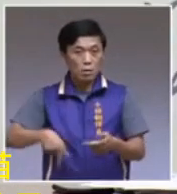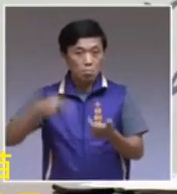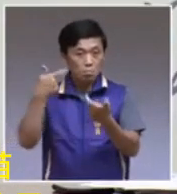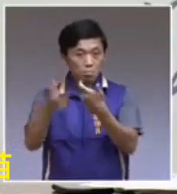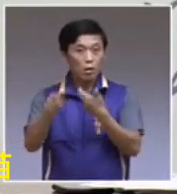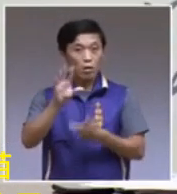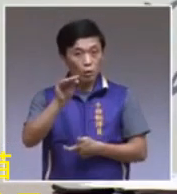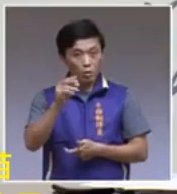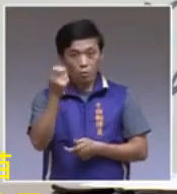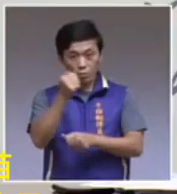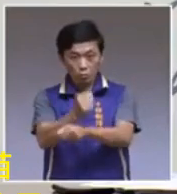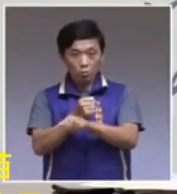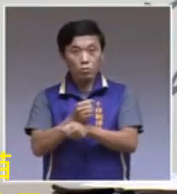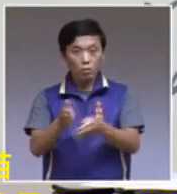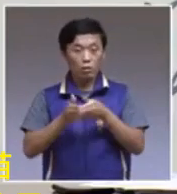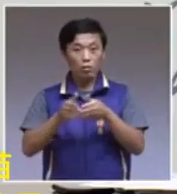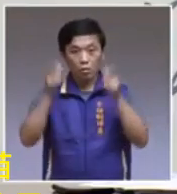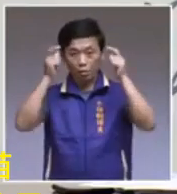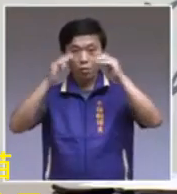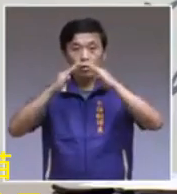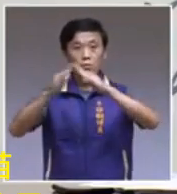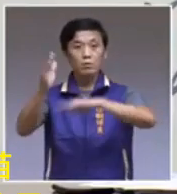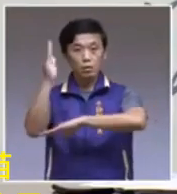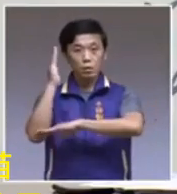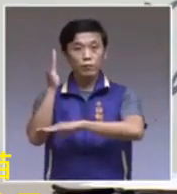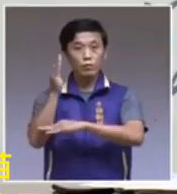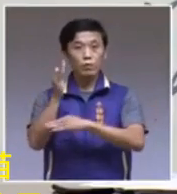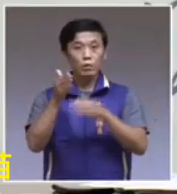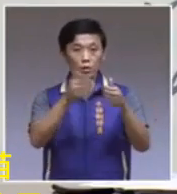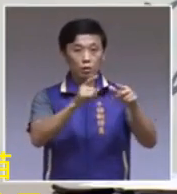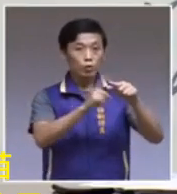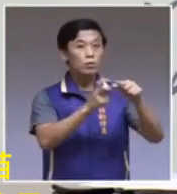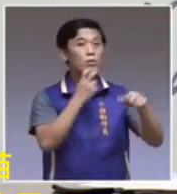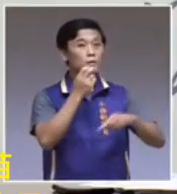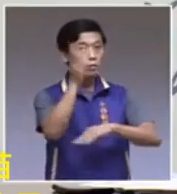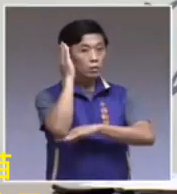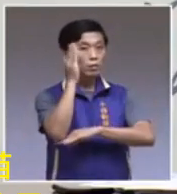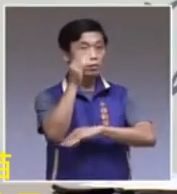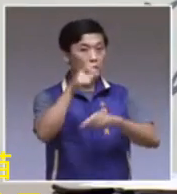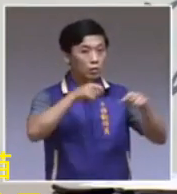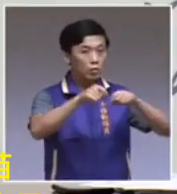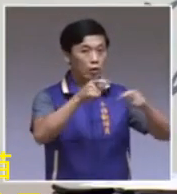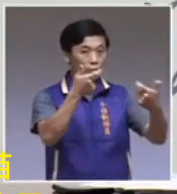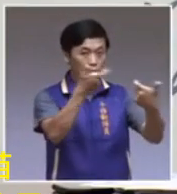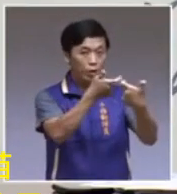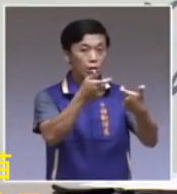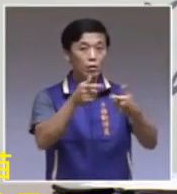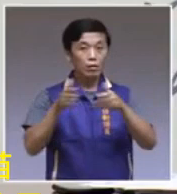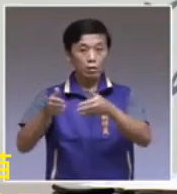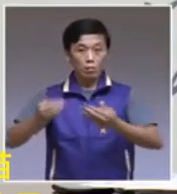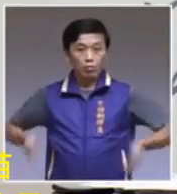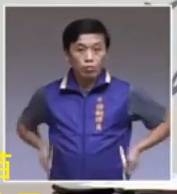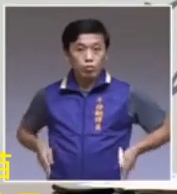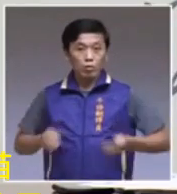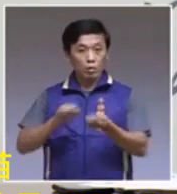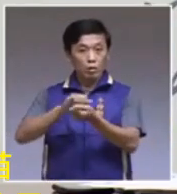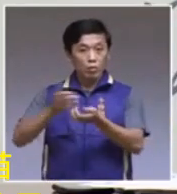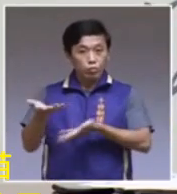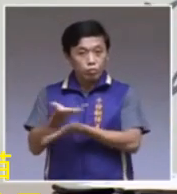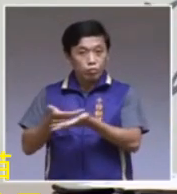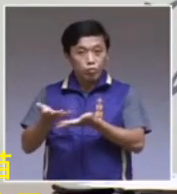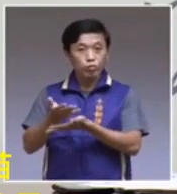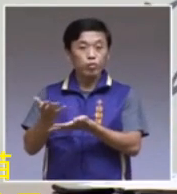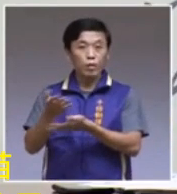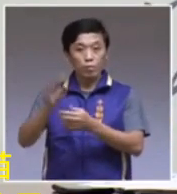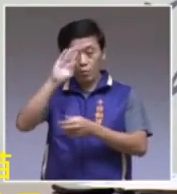高雄市政府这边其实配合整个中央的政策，我们对洗肾病人、对于这些慢性病的